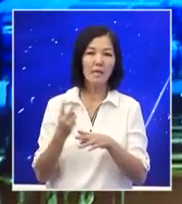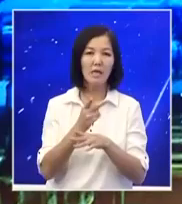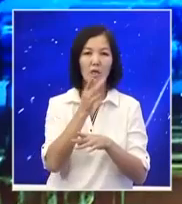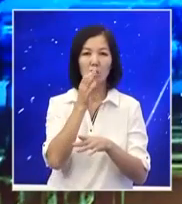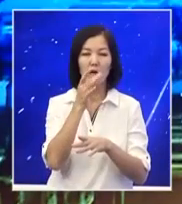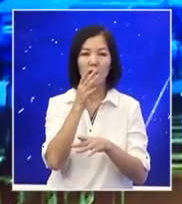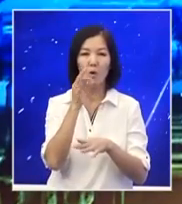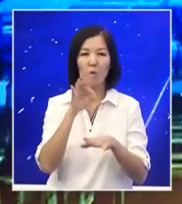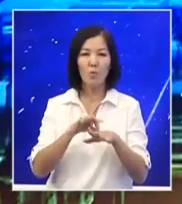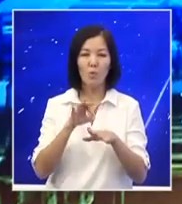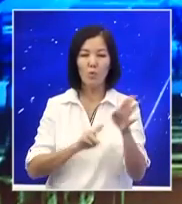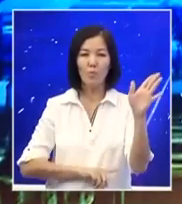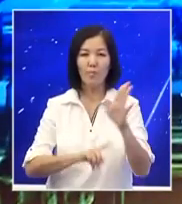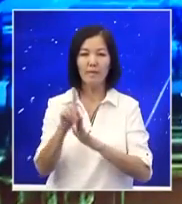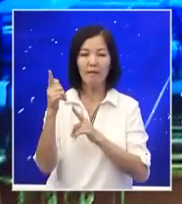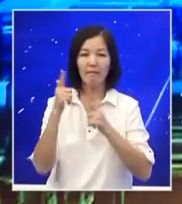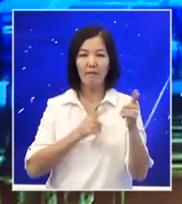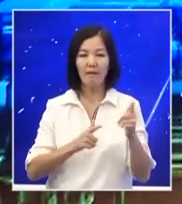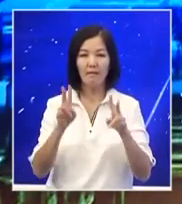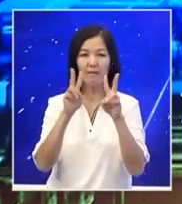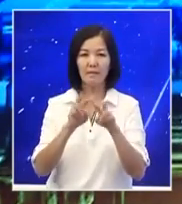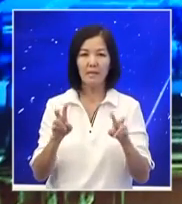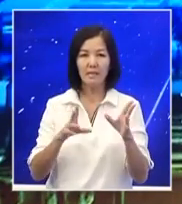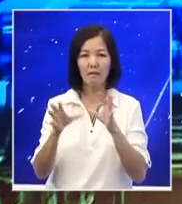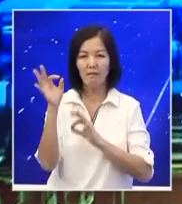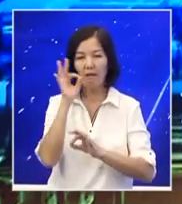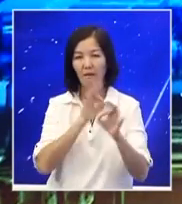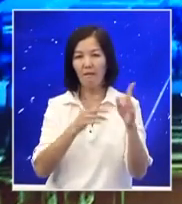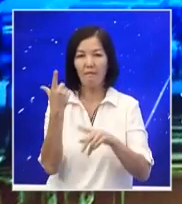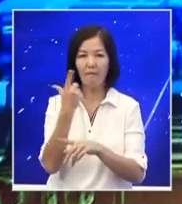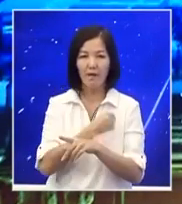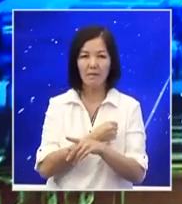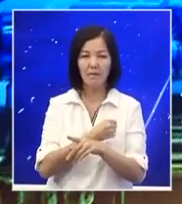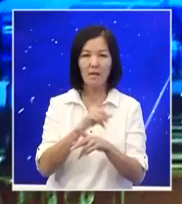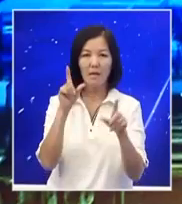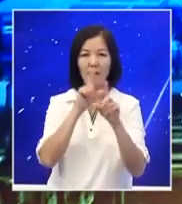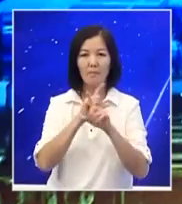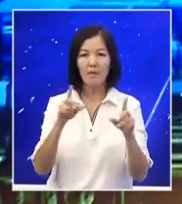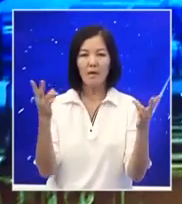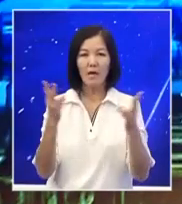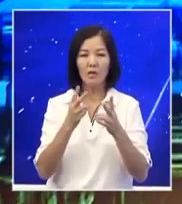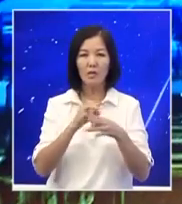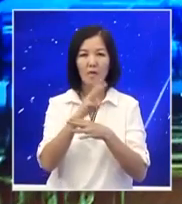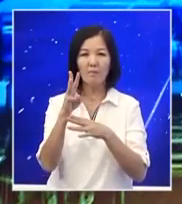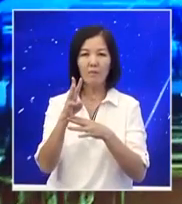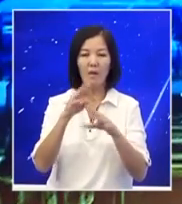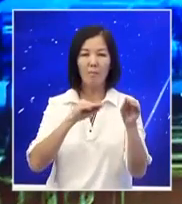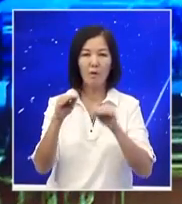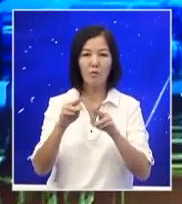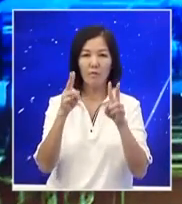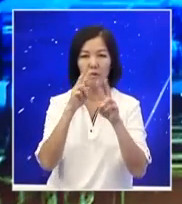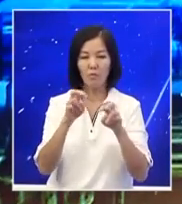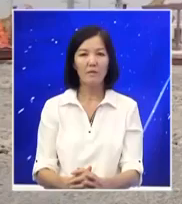Медициналық нысандарды тымауға қарсы вакцинаның дәрілік препараттардың мөлшерін және мекемелердің қажетті түрде қамтамасыз етілуі жайын